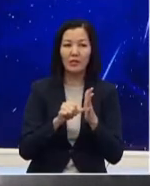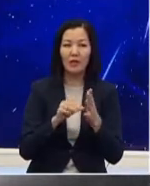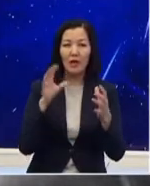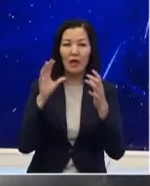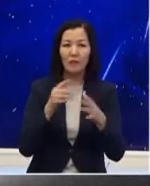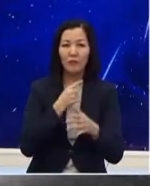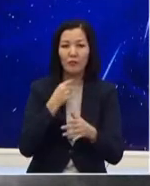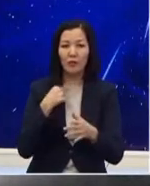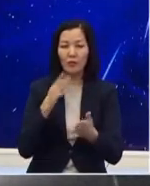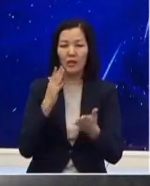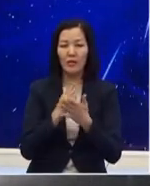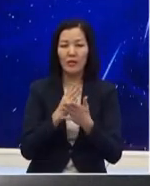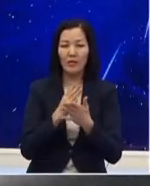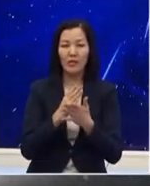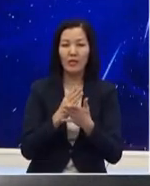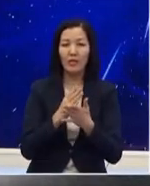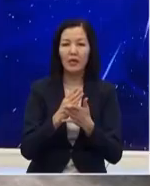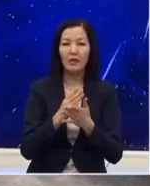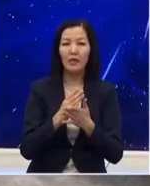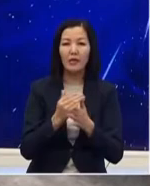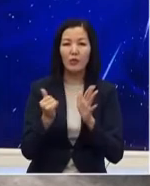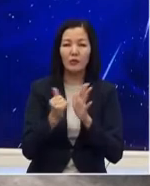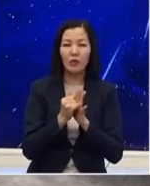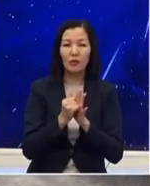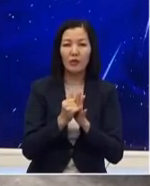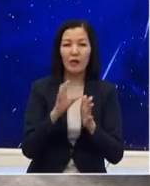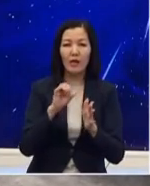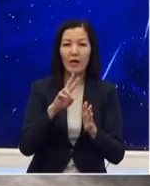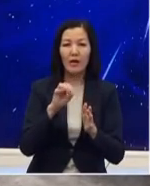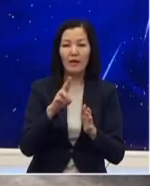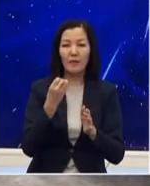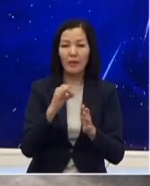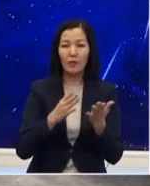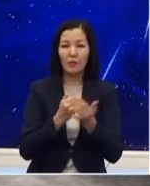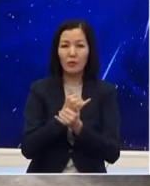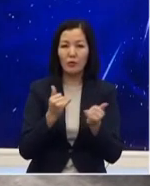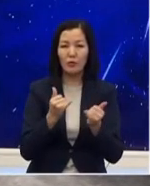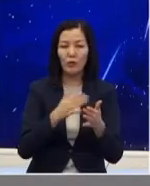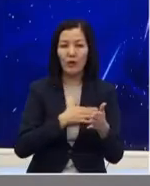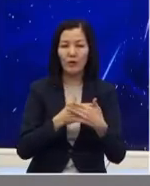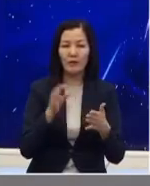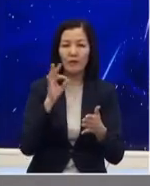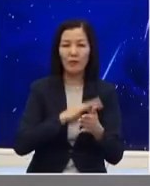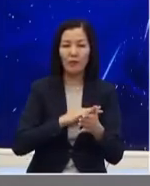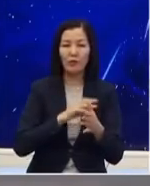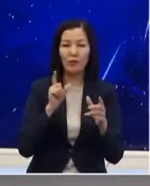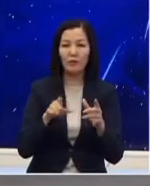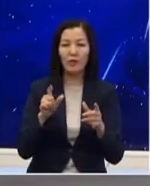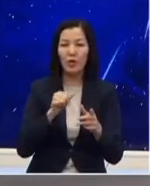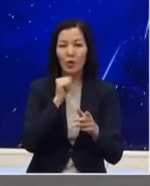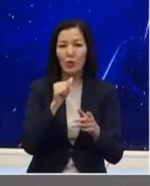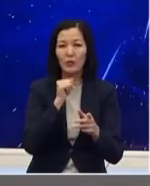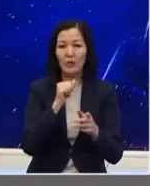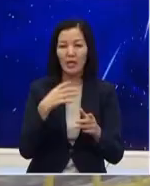автобусов Талдыкургана. Инвестором данной установки является компания Алимпэй. Ее услугами уже активно пользуются пассажиры в Костанае